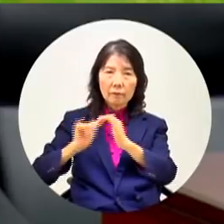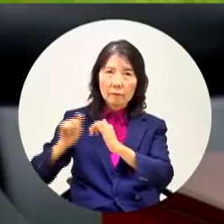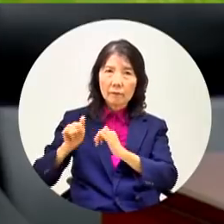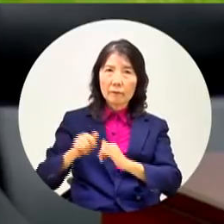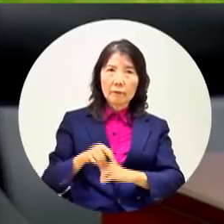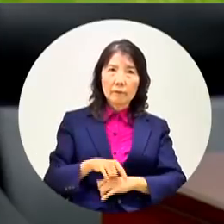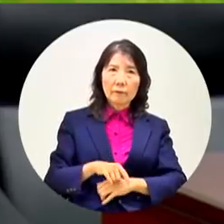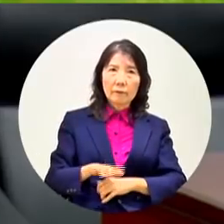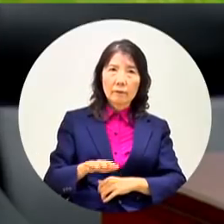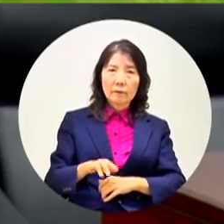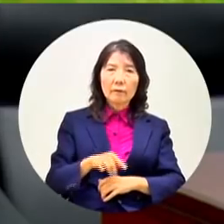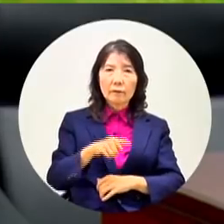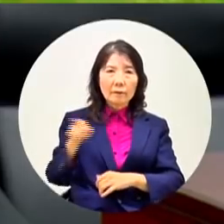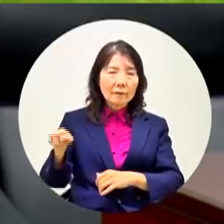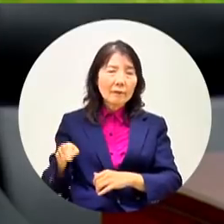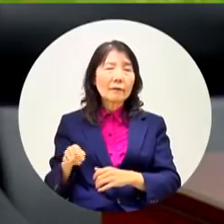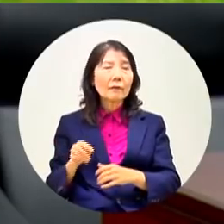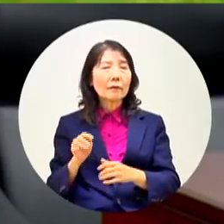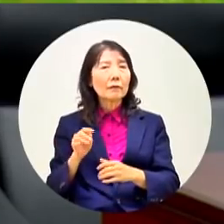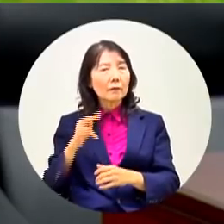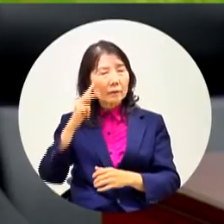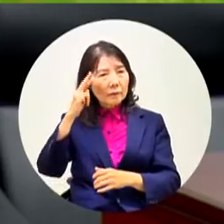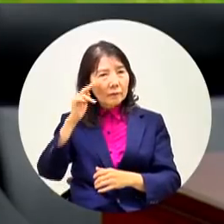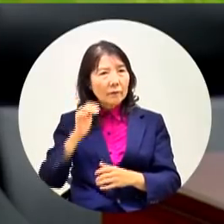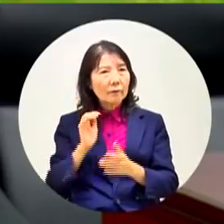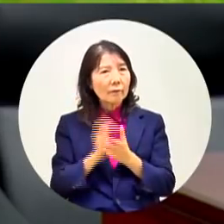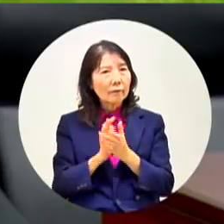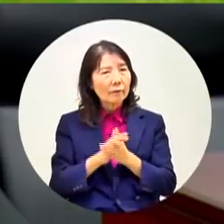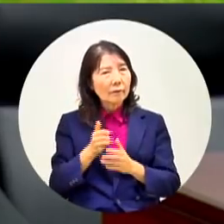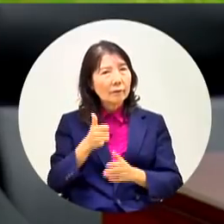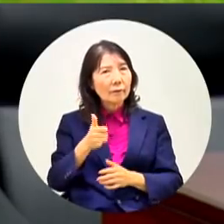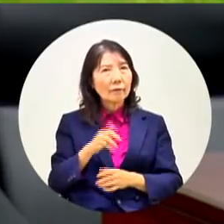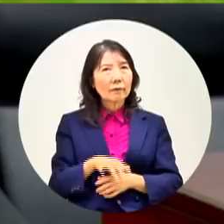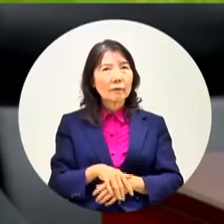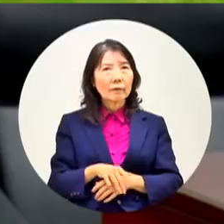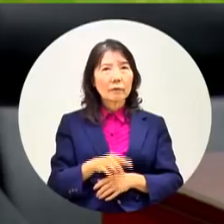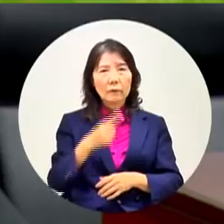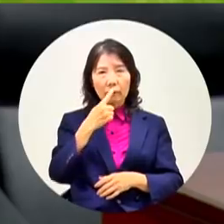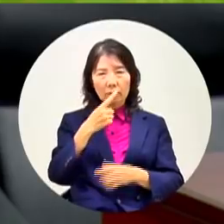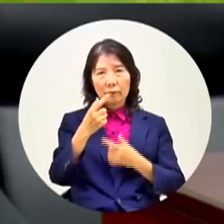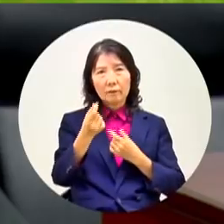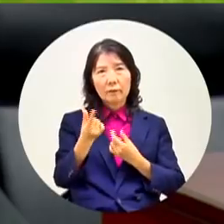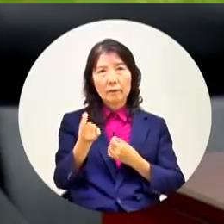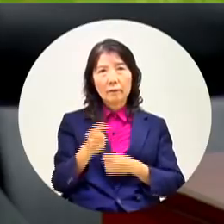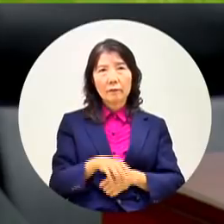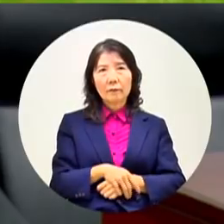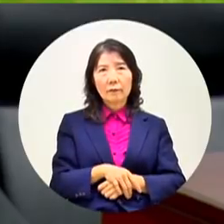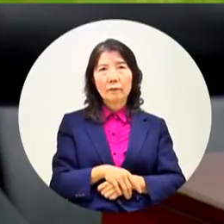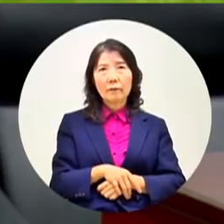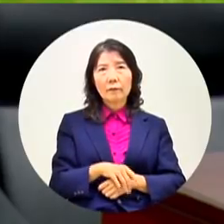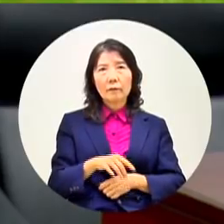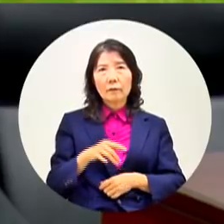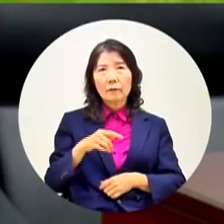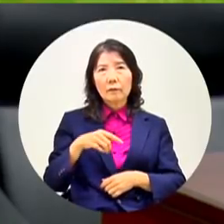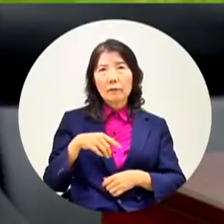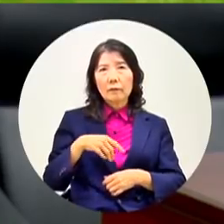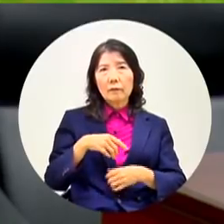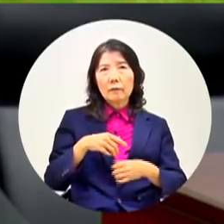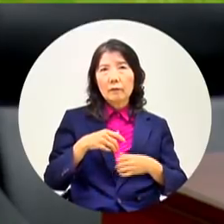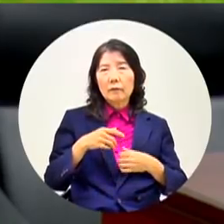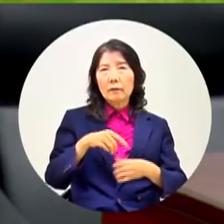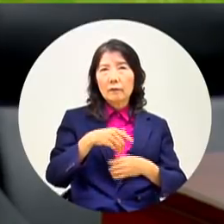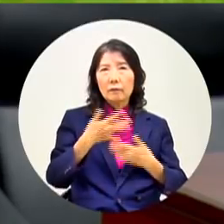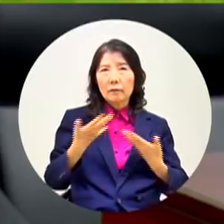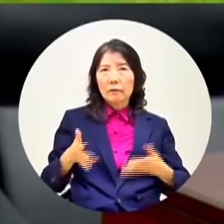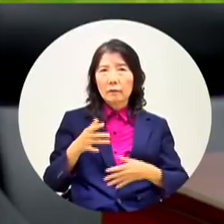到，互人拍破个防肯定。我相信汉中啊，甲人共款。足侪人毋知汉中啊选举的过程，甲人